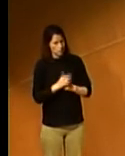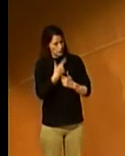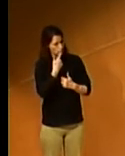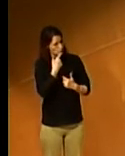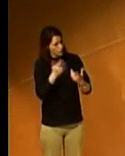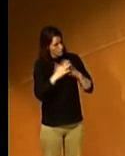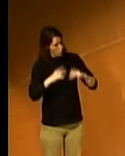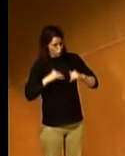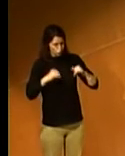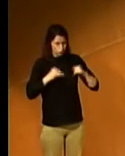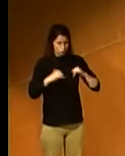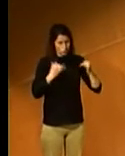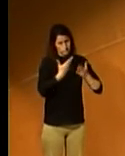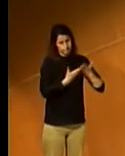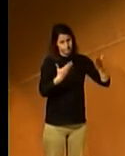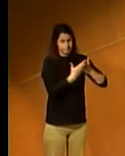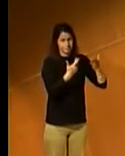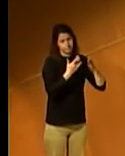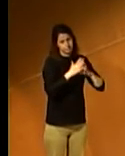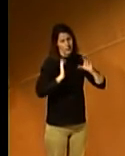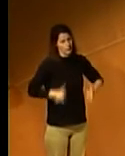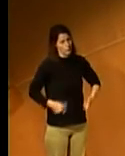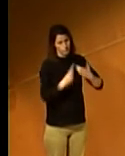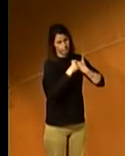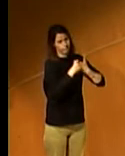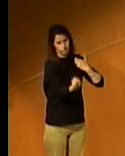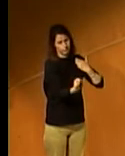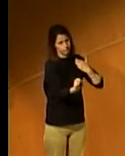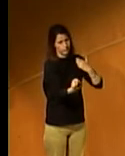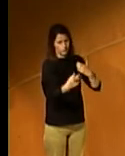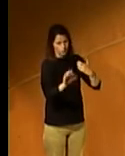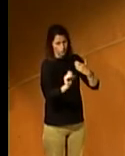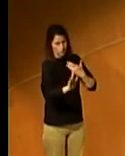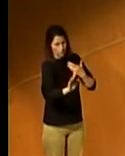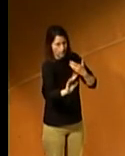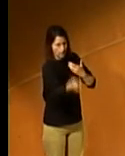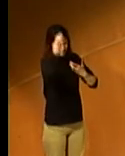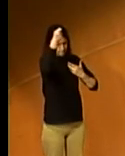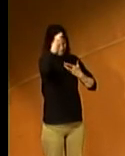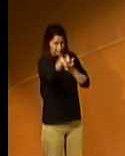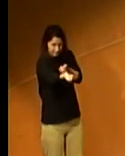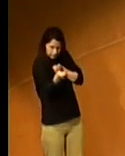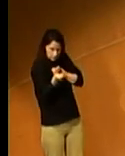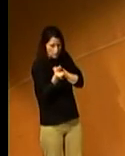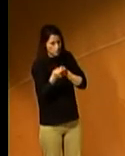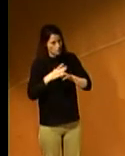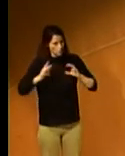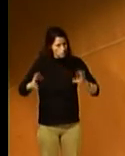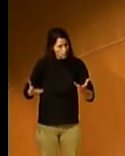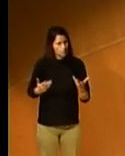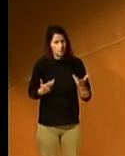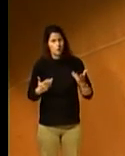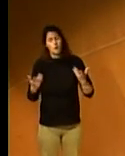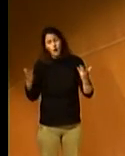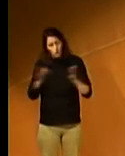qui étaient exclus un petit peu du milieu scolaire, pour essayer de les raccrocher par l'intermédiaire